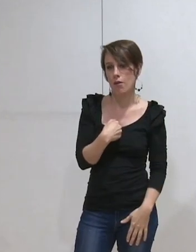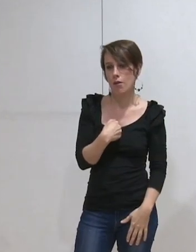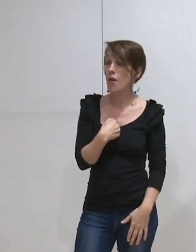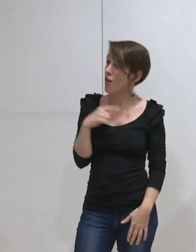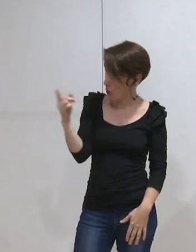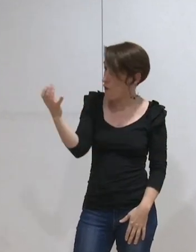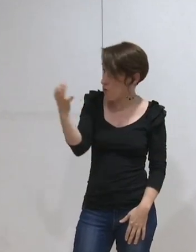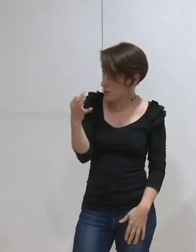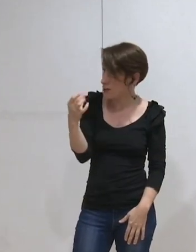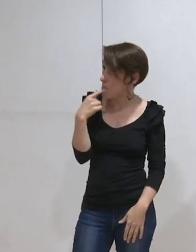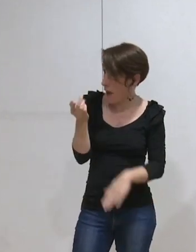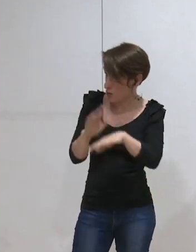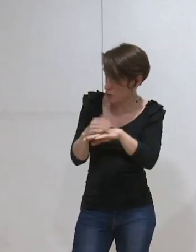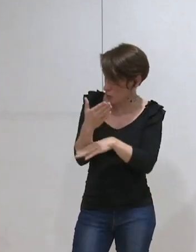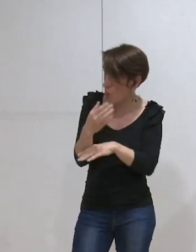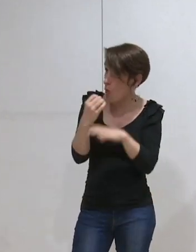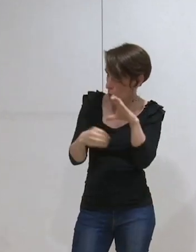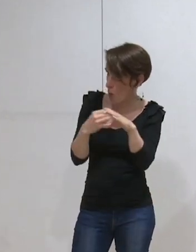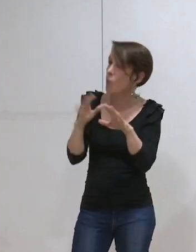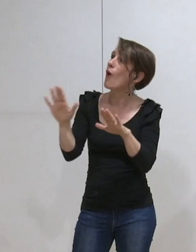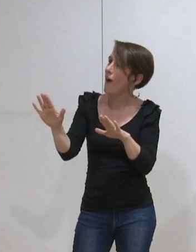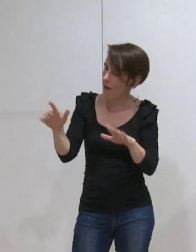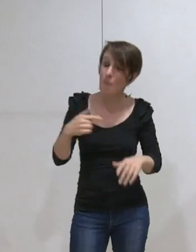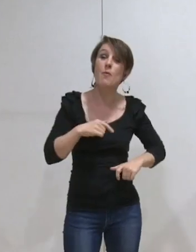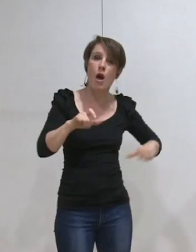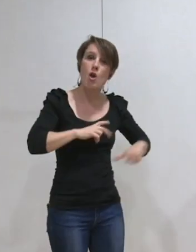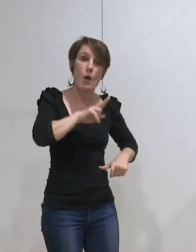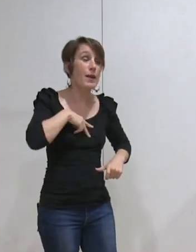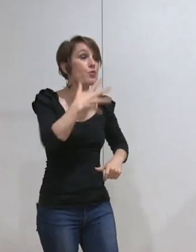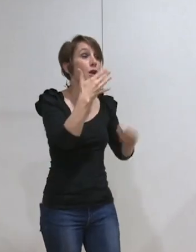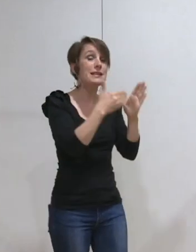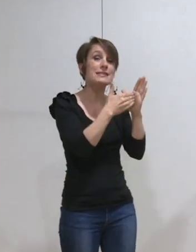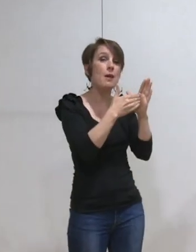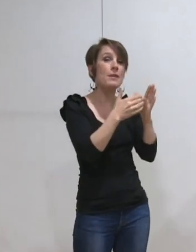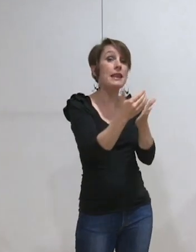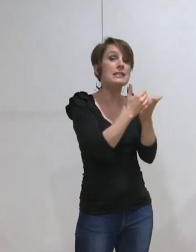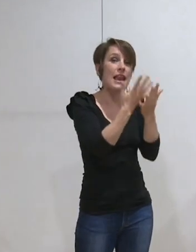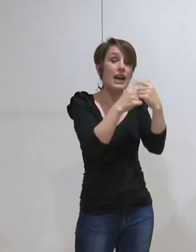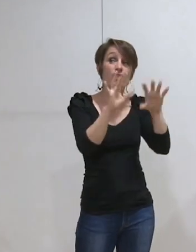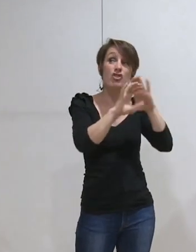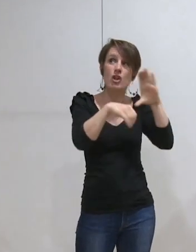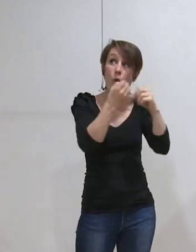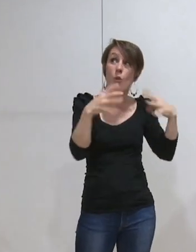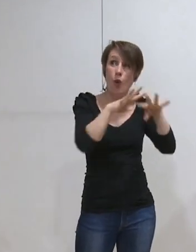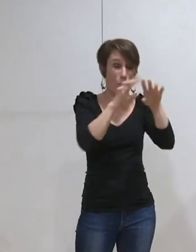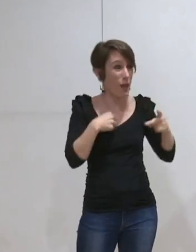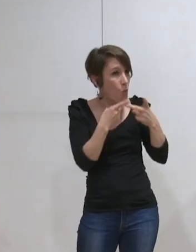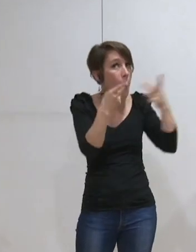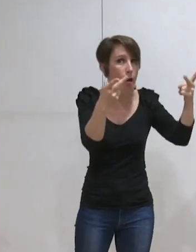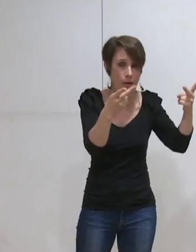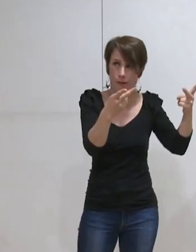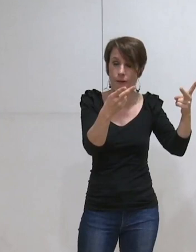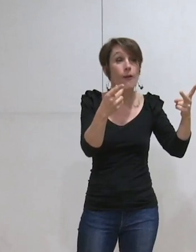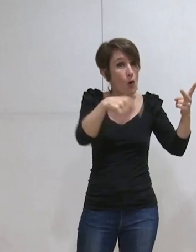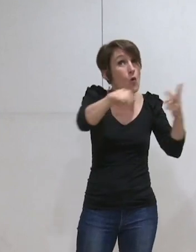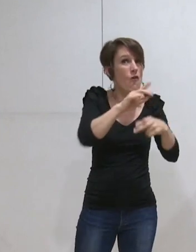vos propos monsieur à l'ensemble des presque 5000 salariés qui travaillent à Paul emploi Ronal ils seront ravis euh de voir à quel point